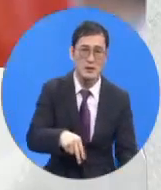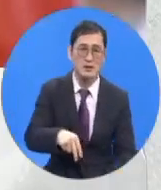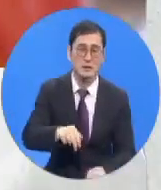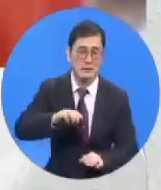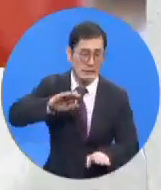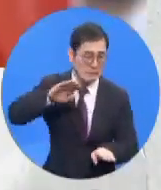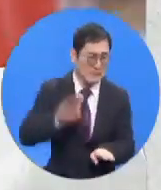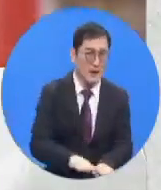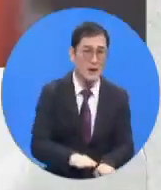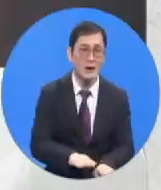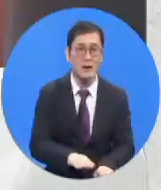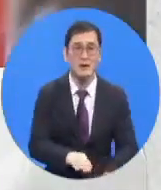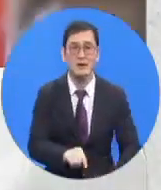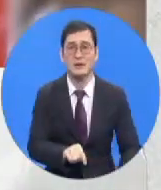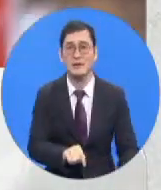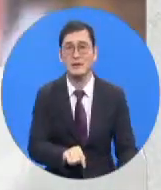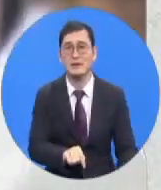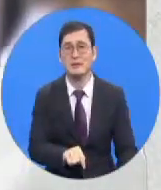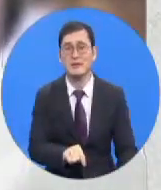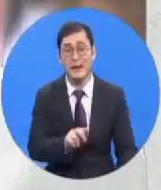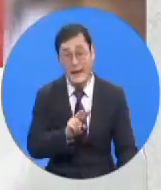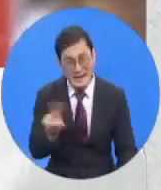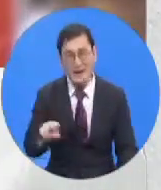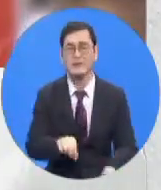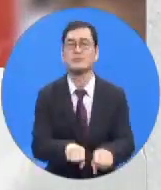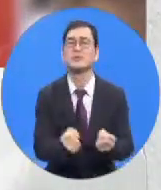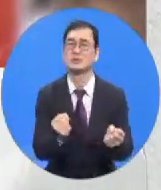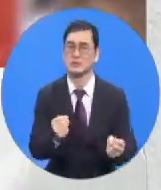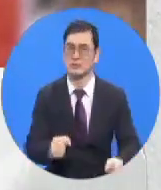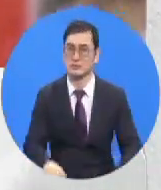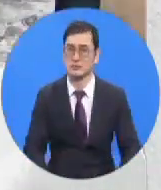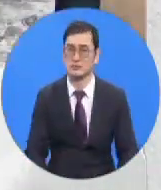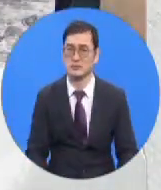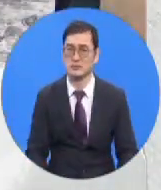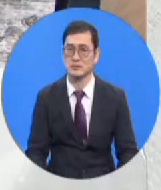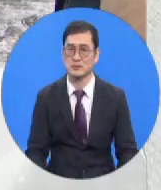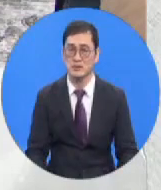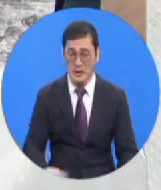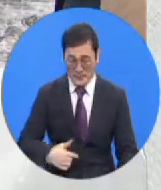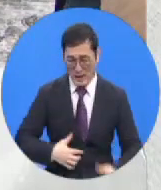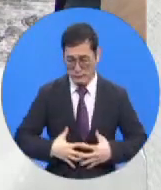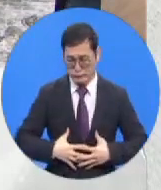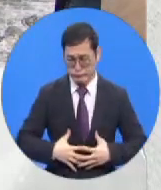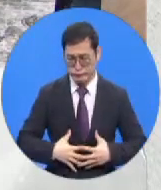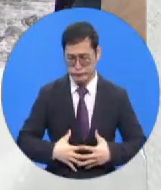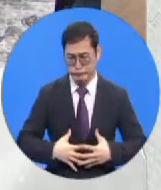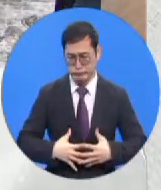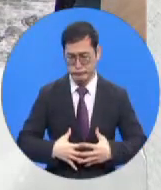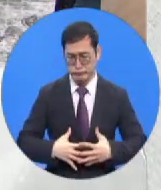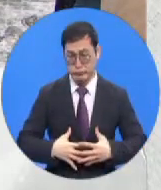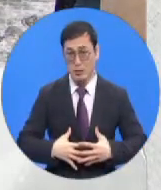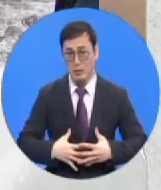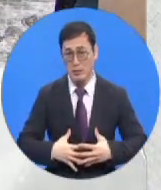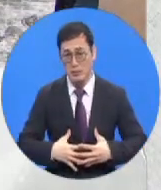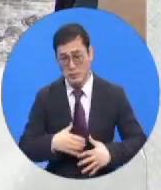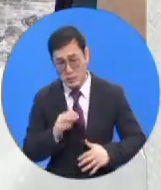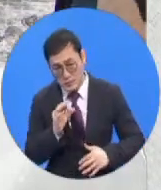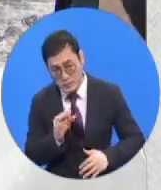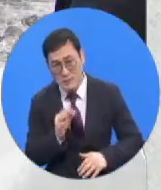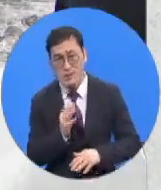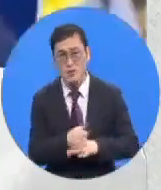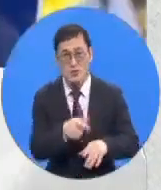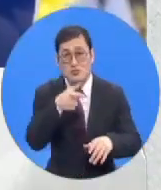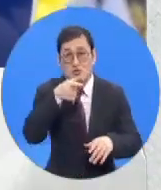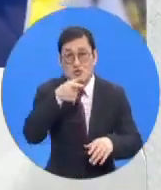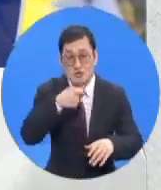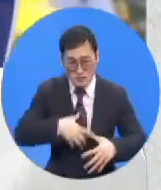보니까 그게 복수인 줄 알았는데 그게 애기 피였다는 이야기죠. 예. 그래서 이런 그 다음에 그 중간에 보여지는 여러 그